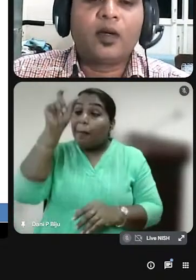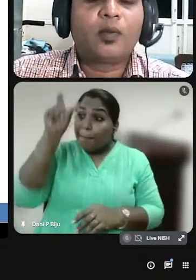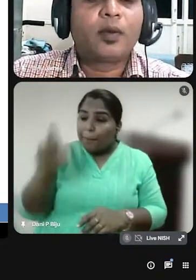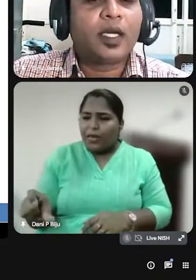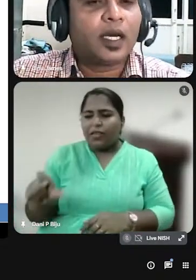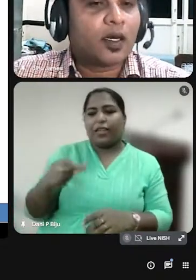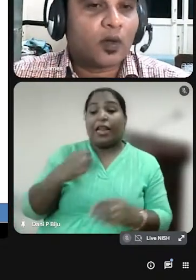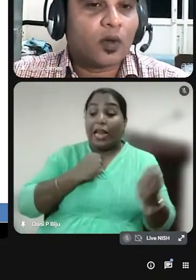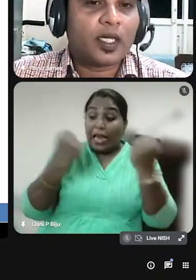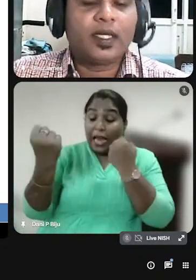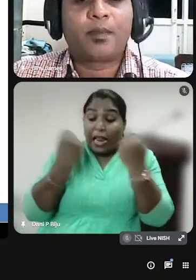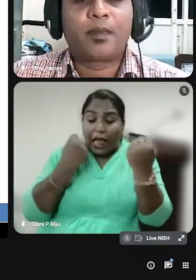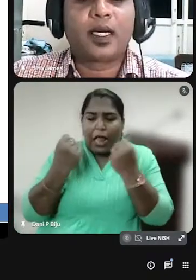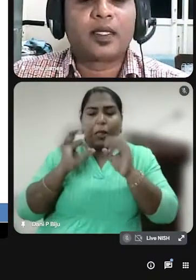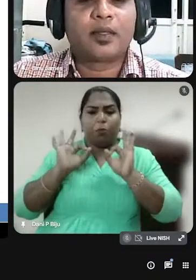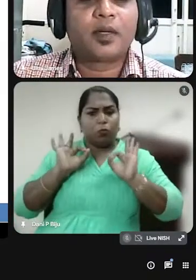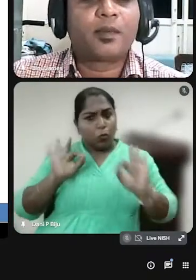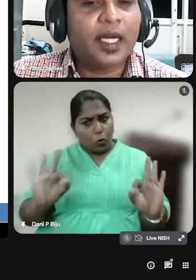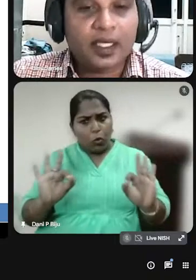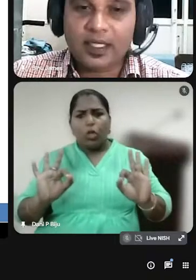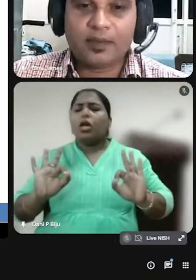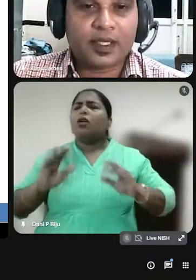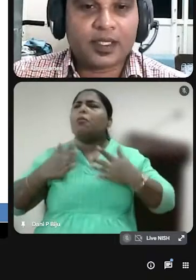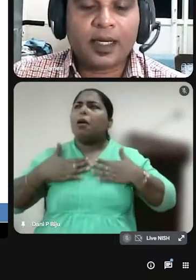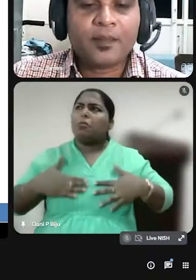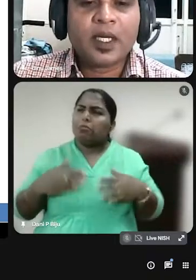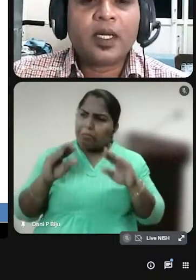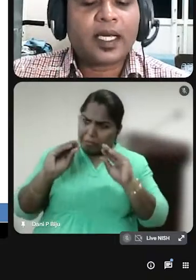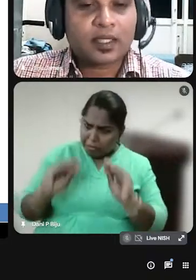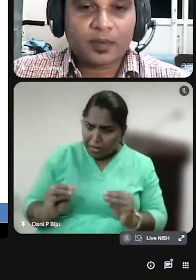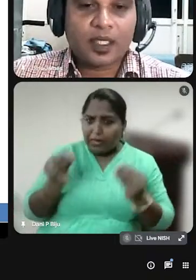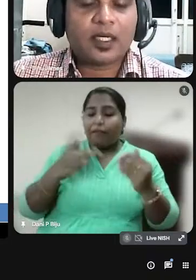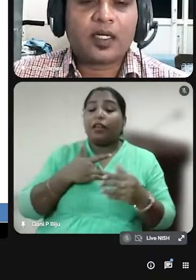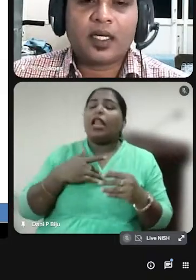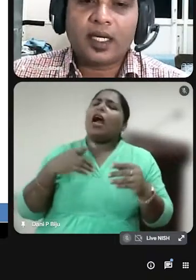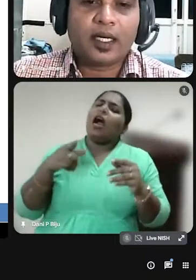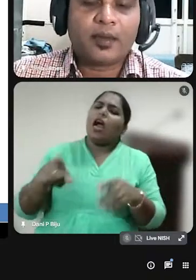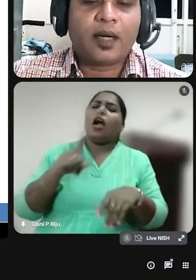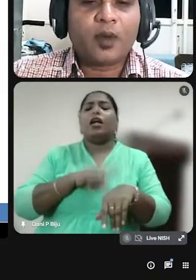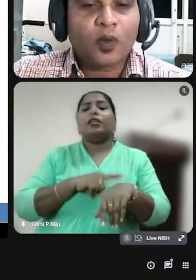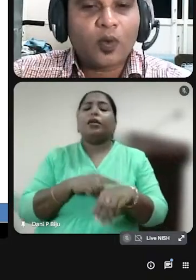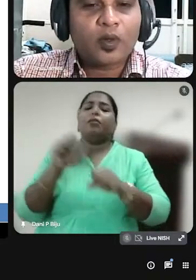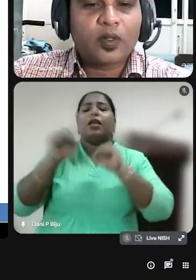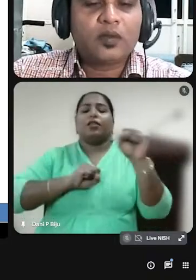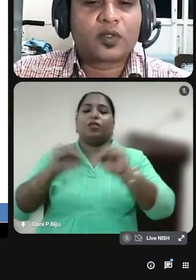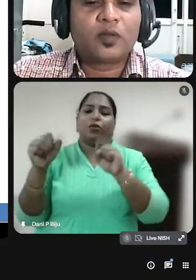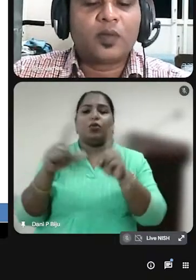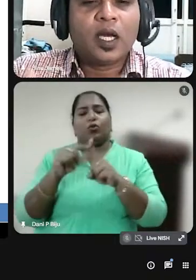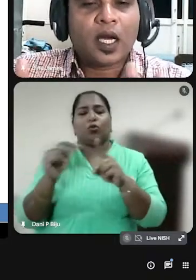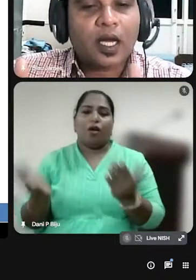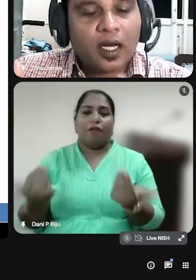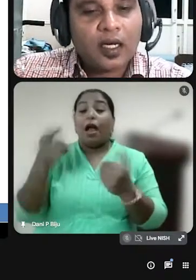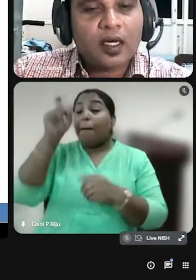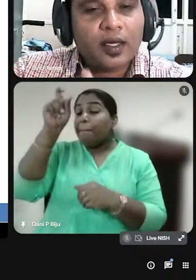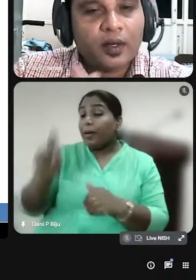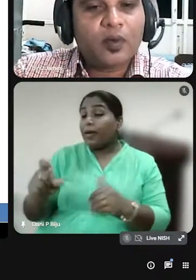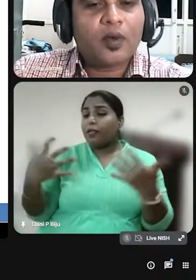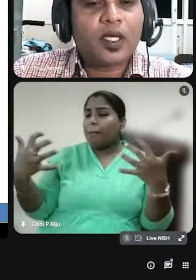ഈ ഡോക്യുമെന്റ് അളവ് കുറയുന്നത് എപ്പോഴാണെന്ന് നമുക്ക് പ്രെഡിക്റ്റ് ചെയ്യാൻ പറ്റില്ല, എത്ര മണിക്കാണ് അല്ലെങ്കിൽ അങ്ങനെ. അപ്പൊ ഓരോ ദിവസവും